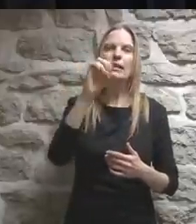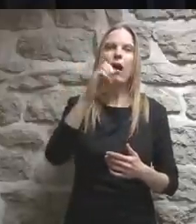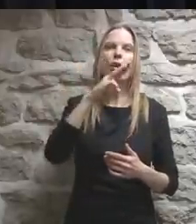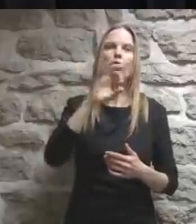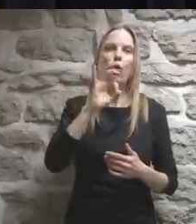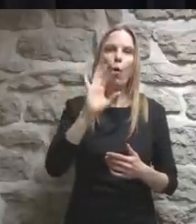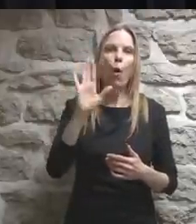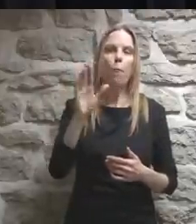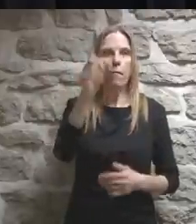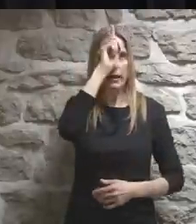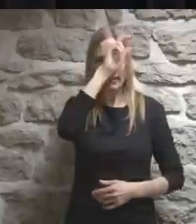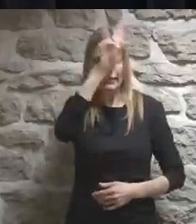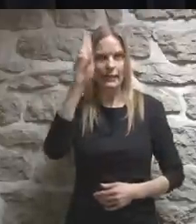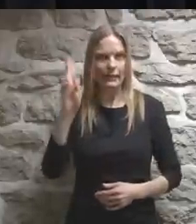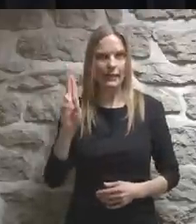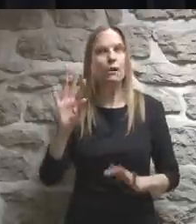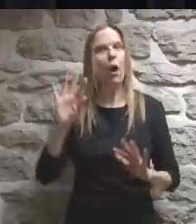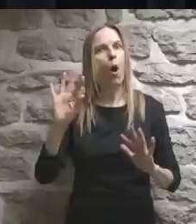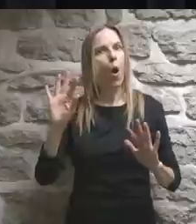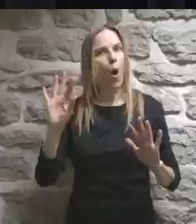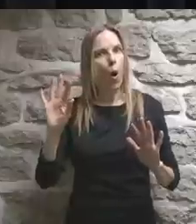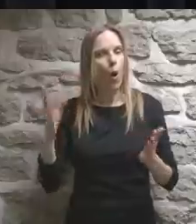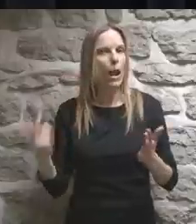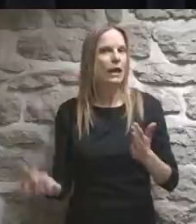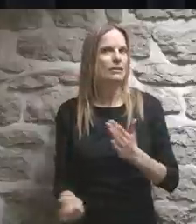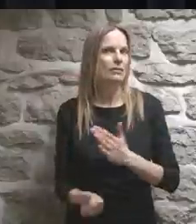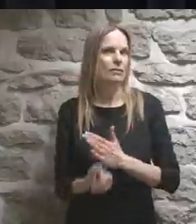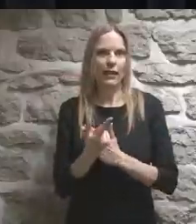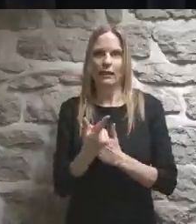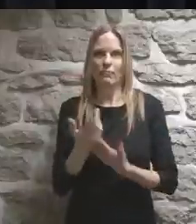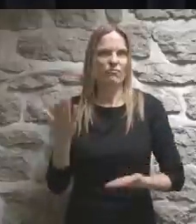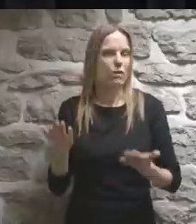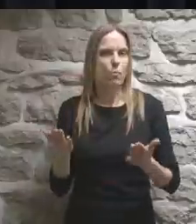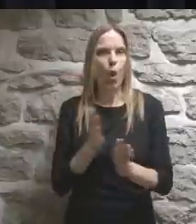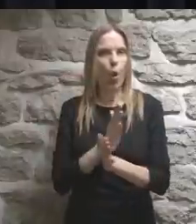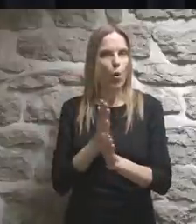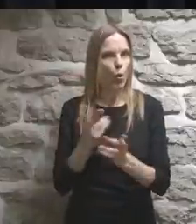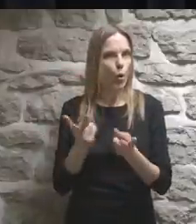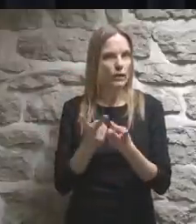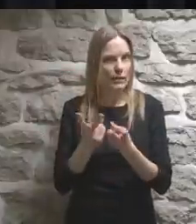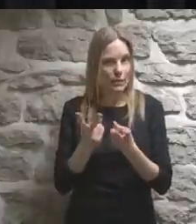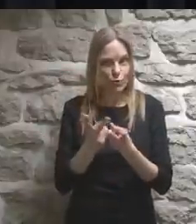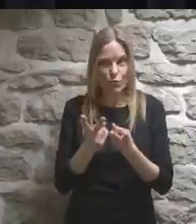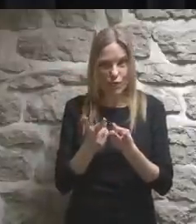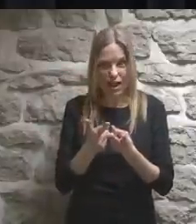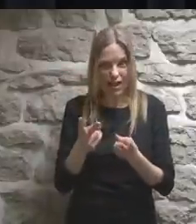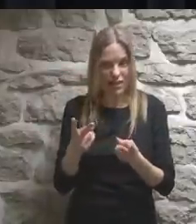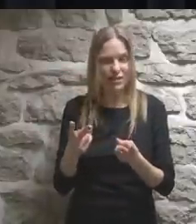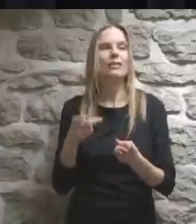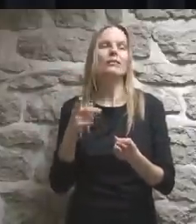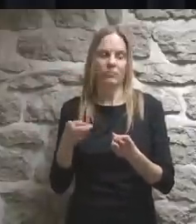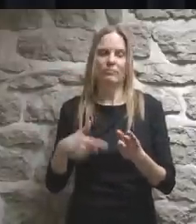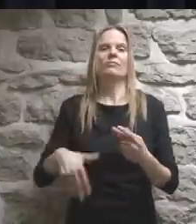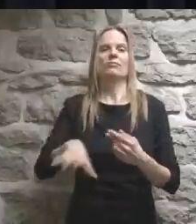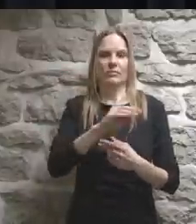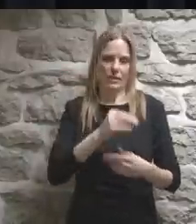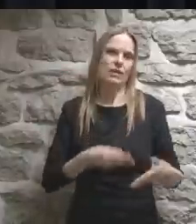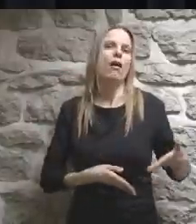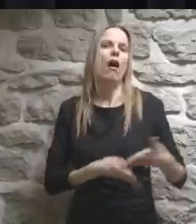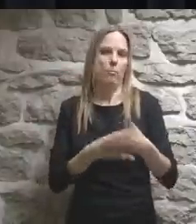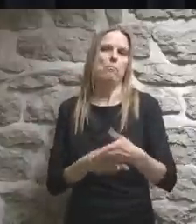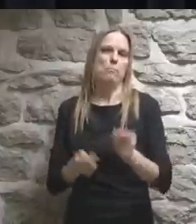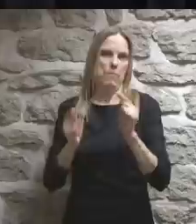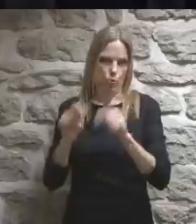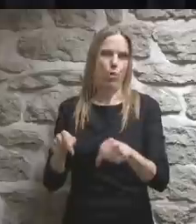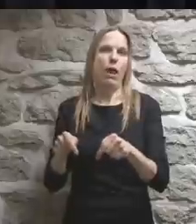riigid, kellel peaks tekkima selline olukord, et meie tuleme teile sõjaliselt appi, et me tuleme